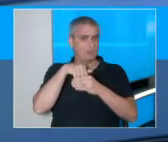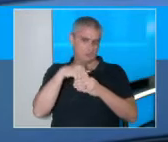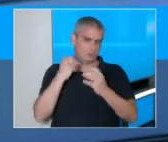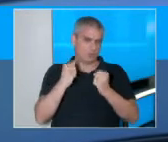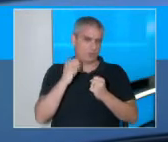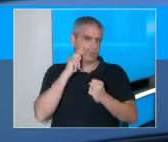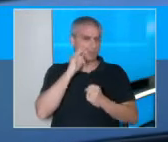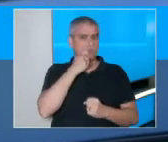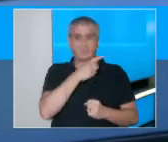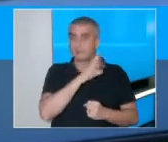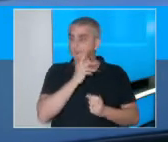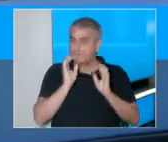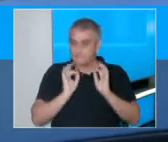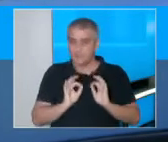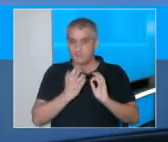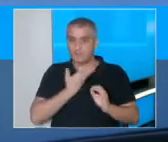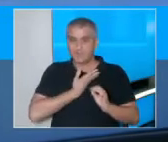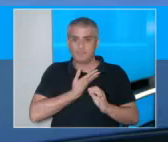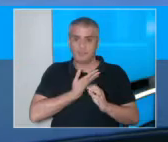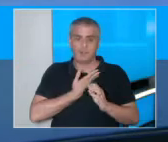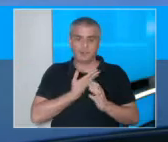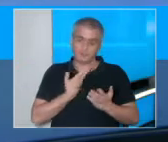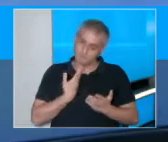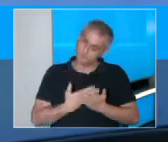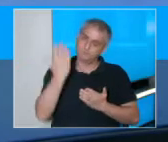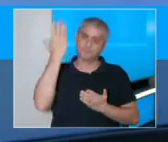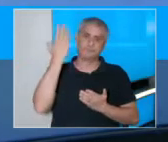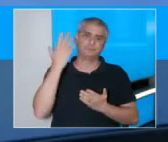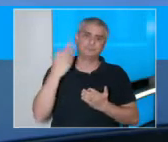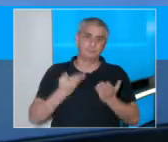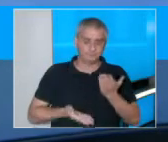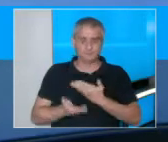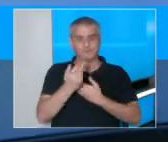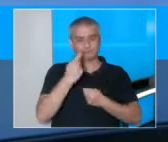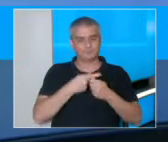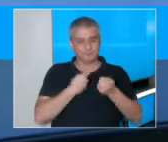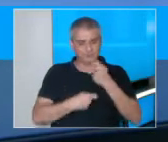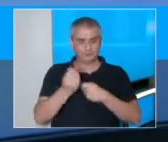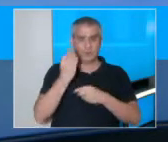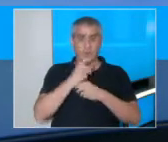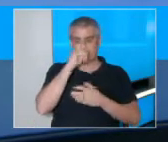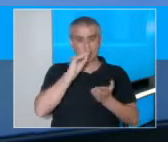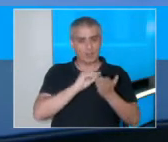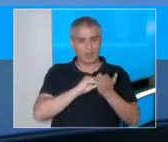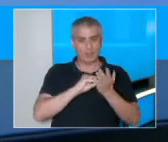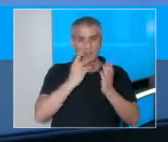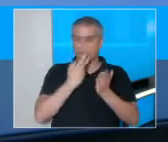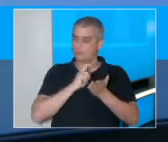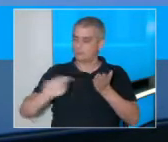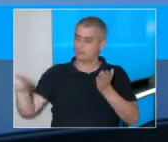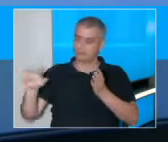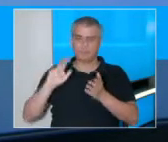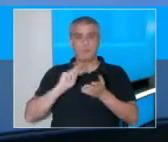בטח מהצד של דרי, האם באמת הוא קיבל על השולחן, אתה יודע מה, מתחת השולחן עסקה שכוללת קלון, ירידה